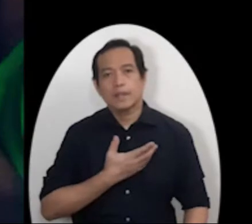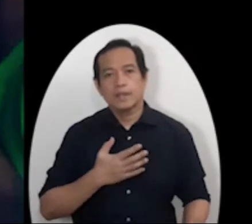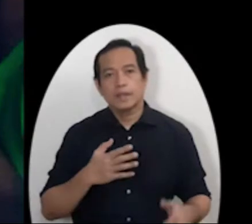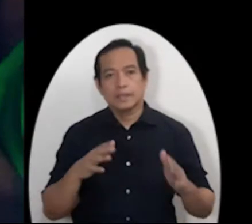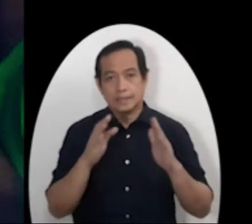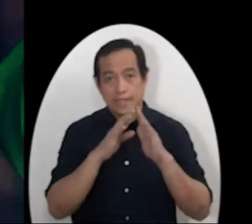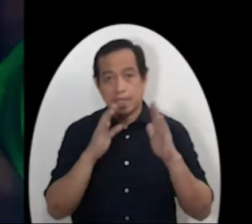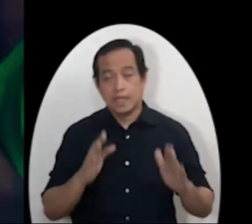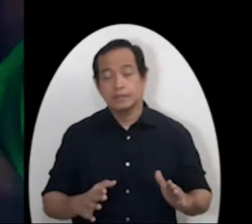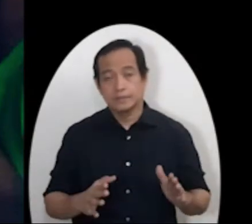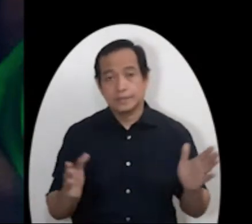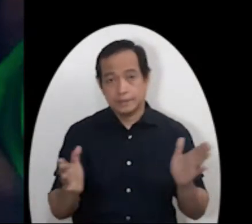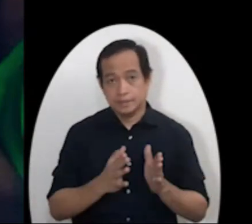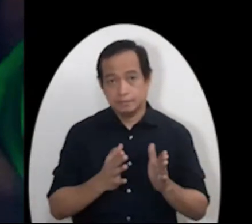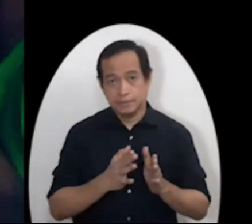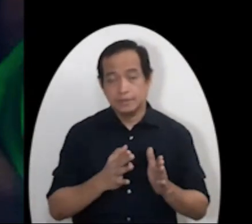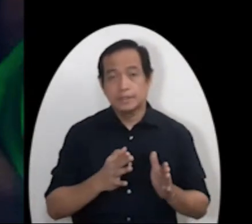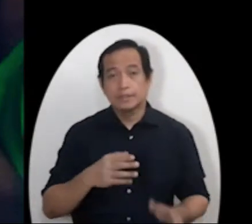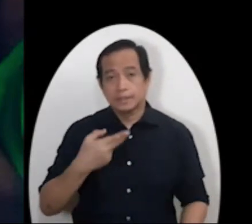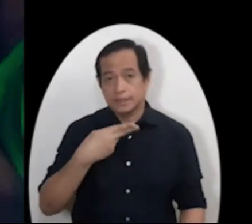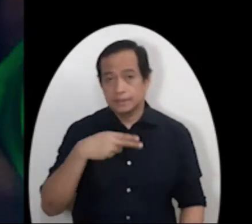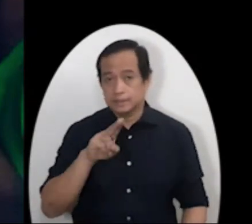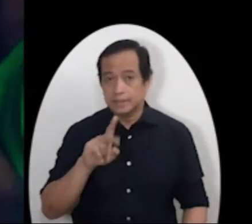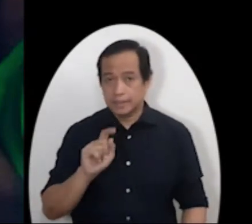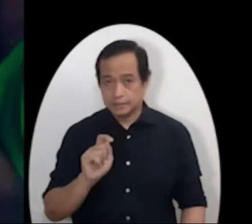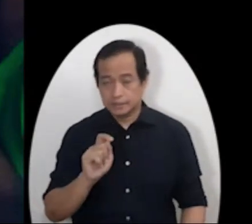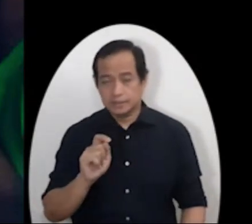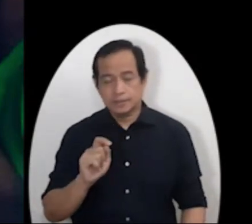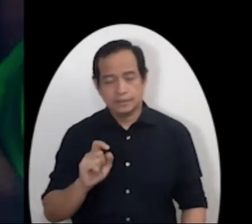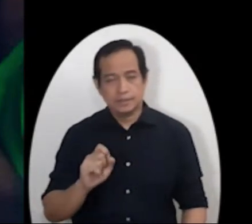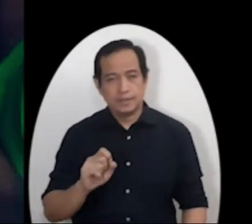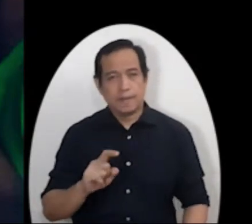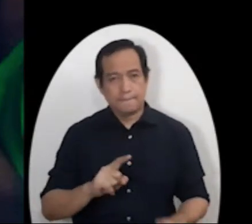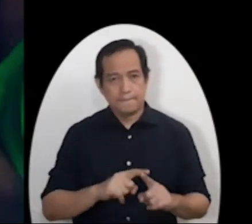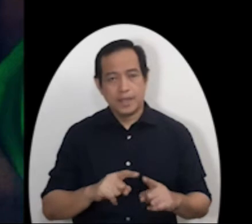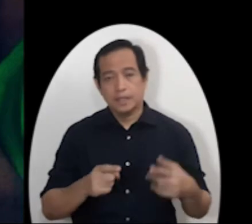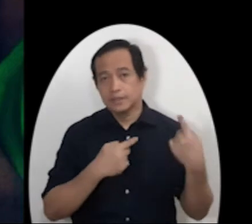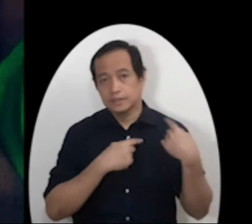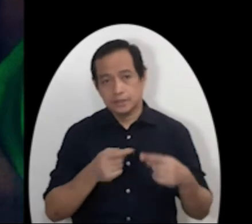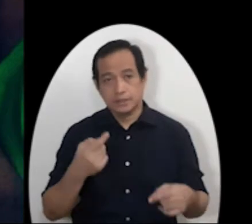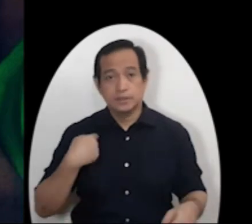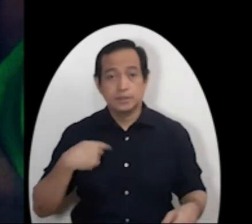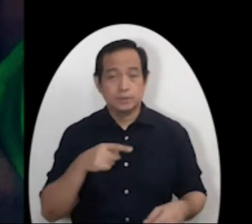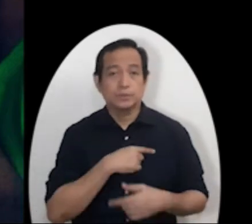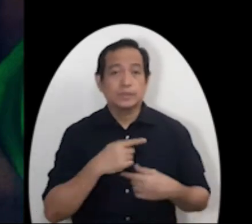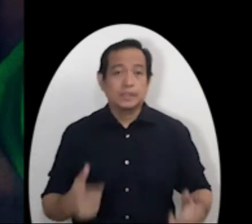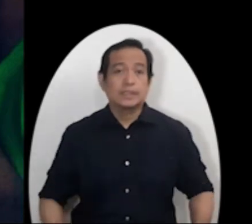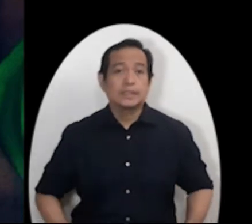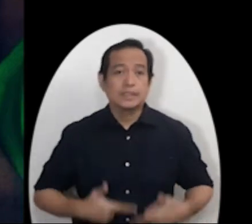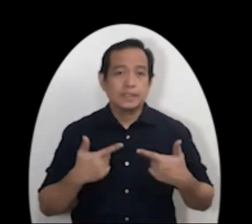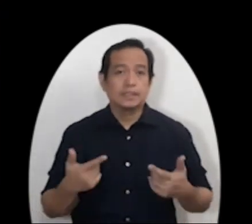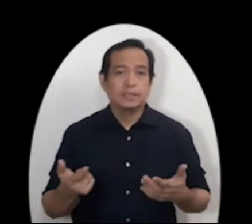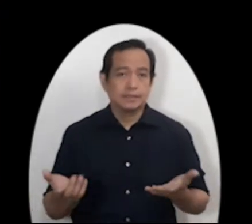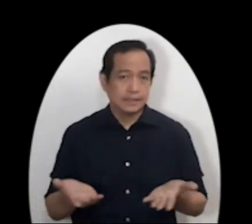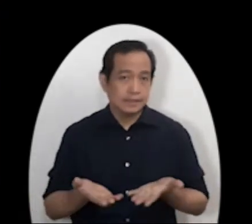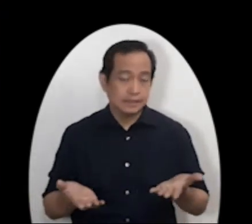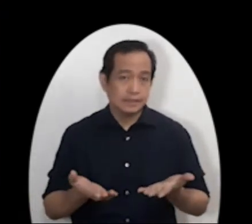indikasyon upang kinakailangan tanggalin ang mata. Kahit maaaring kumilos ng normal ang isang tao may iisang mata